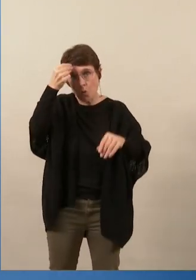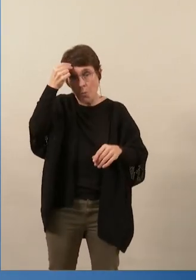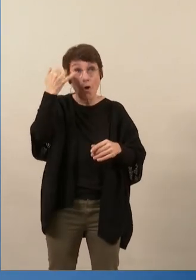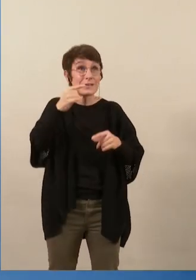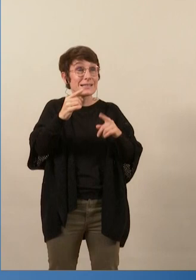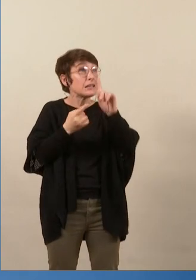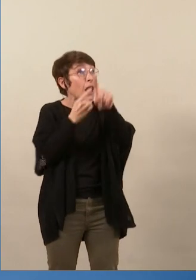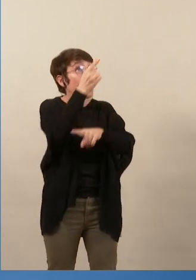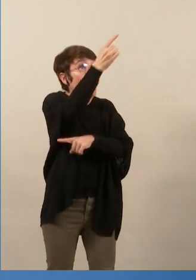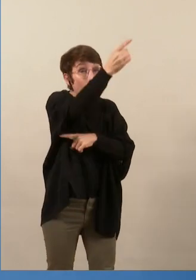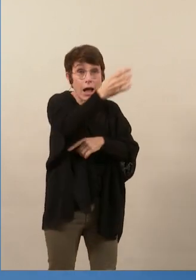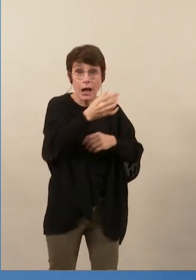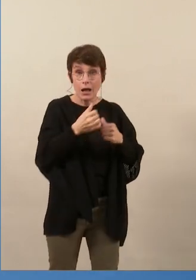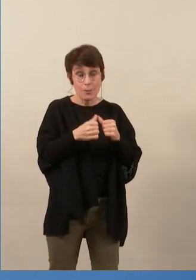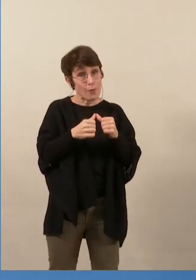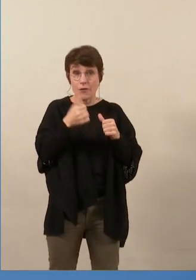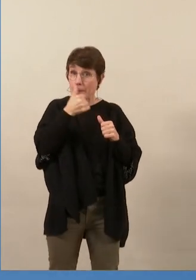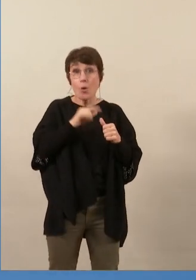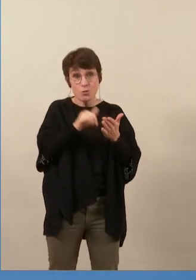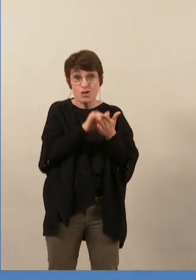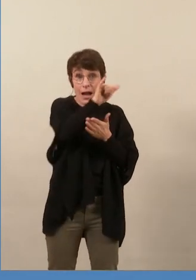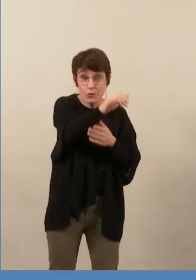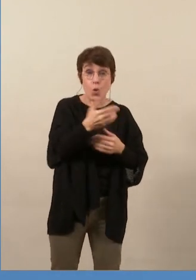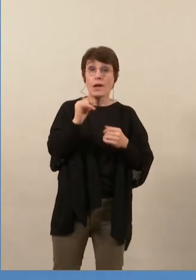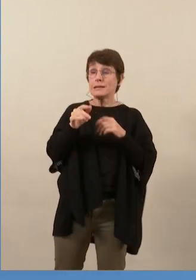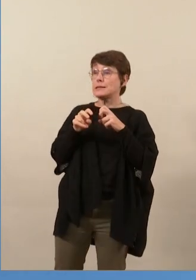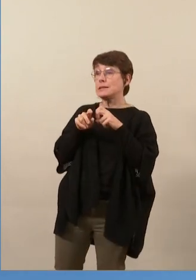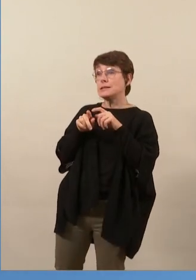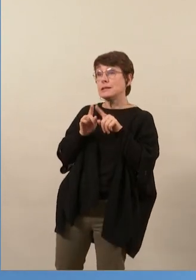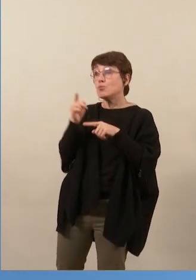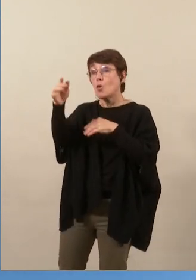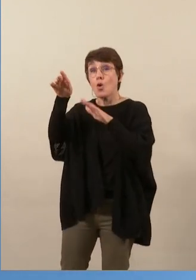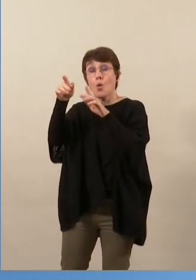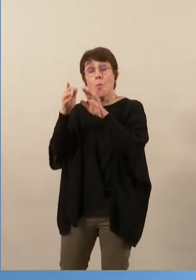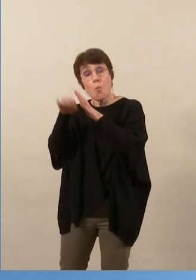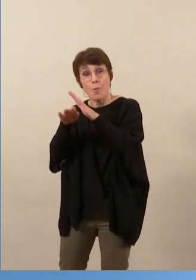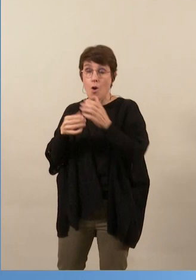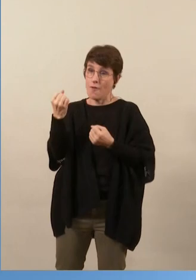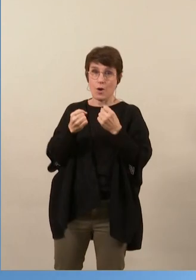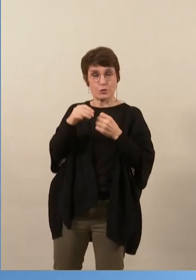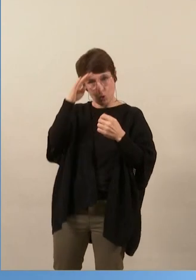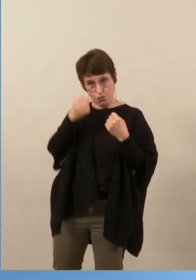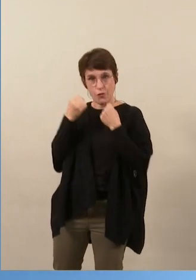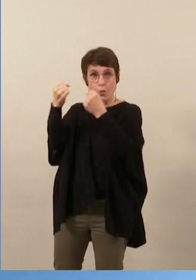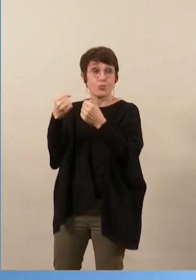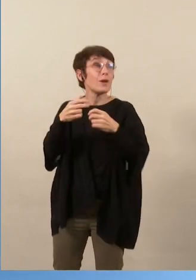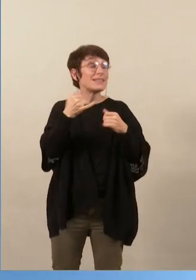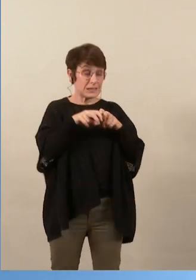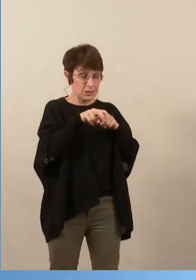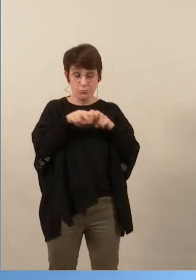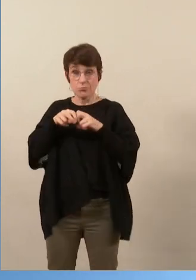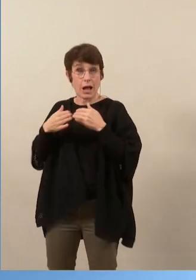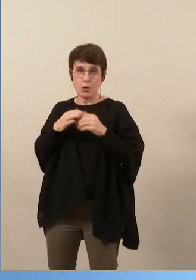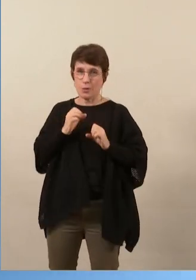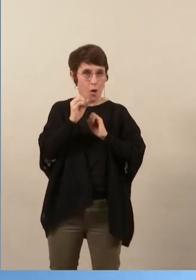un endroit loin on prend l'avion quand on doit se déplacer à un endroit moyen ben on prend la voiture et que le reste du temps on prend le vélo je n'ai jamais caché que